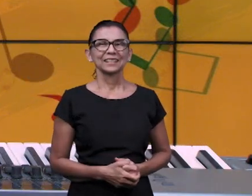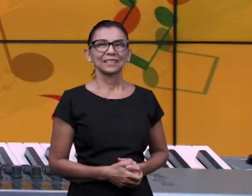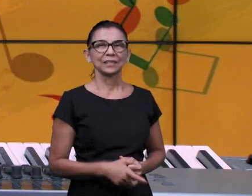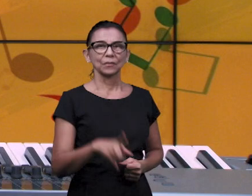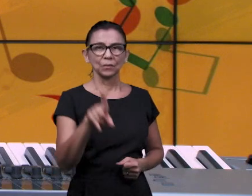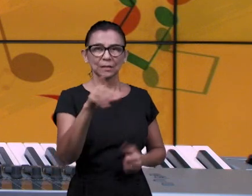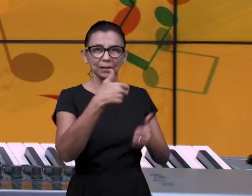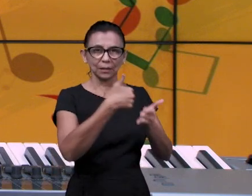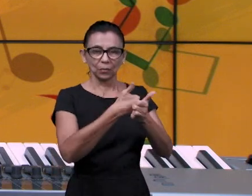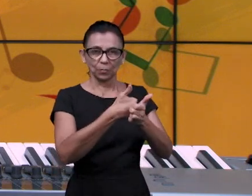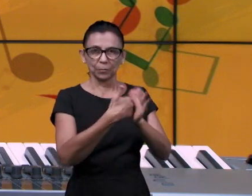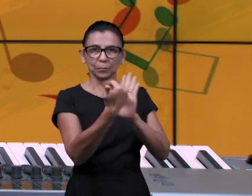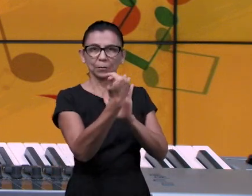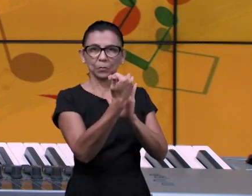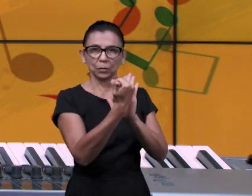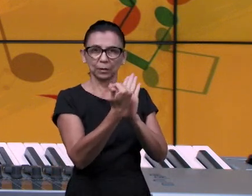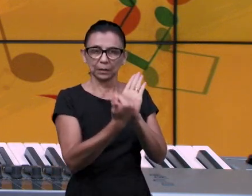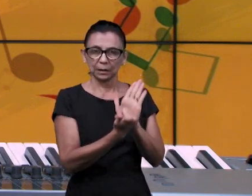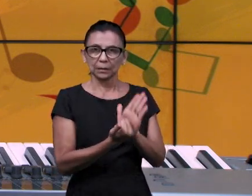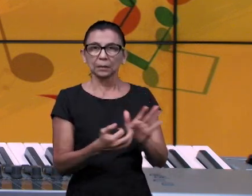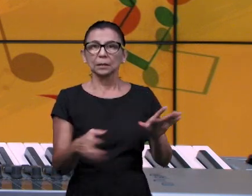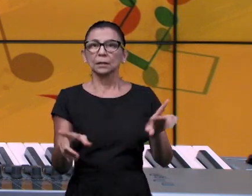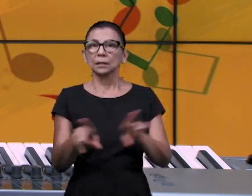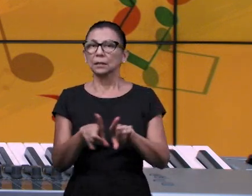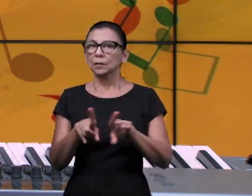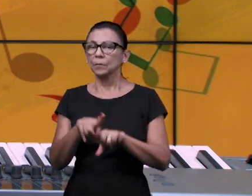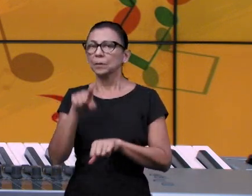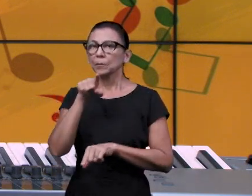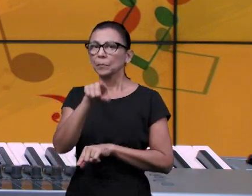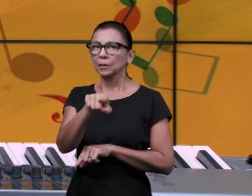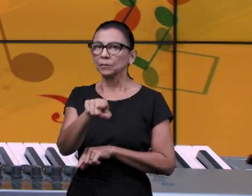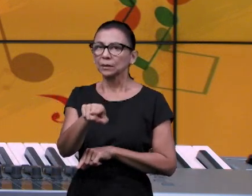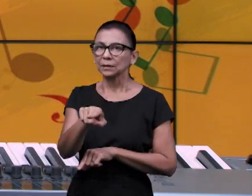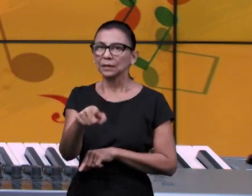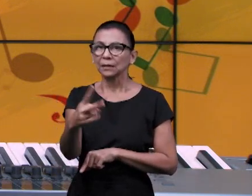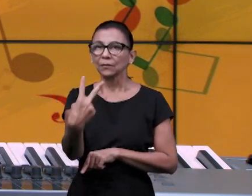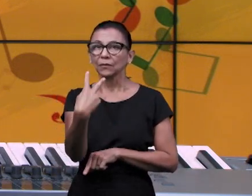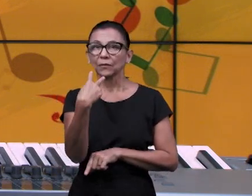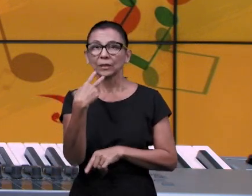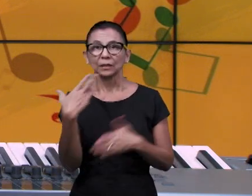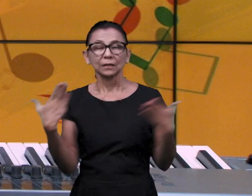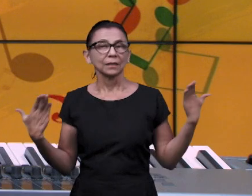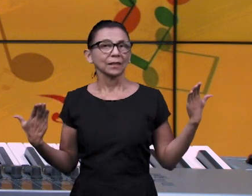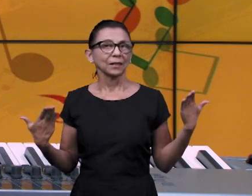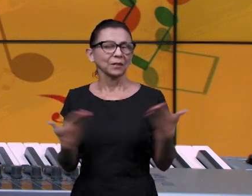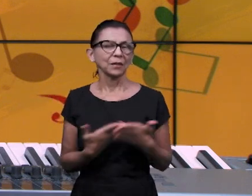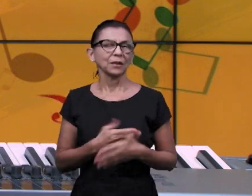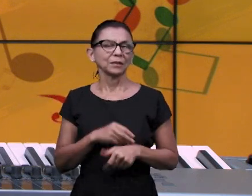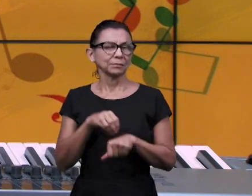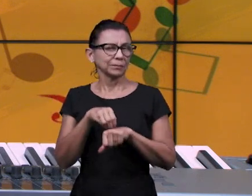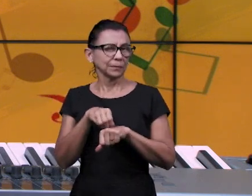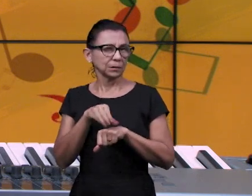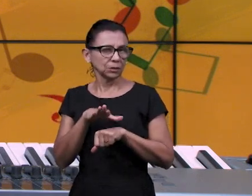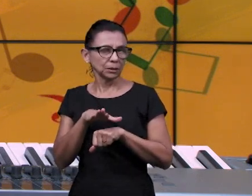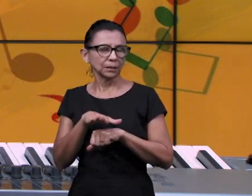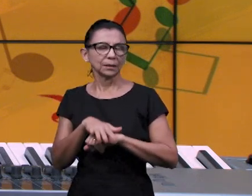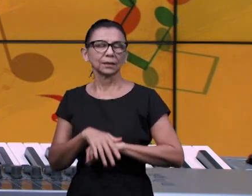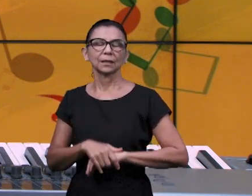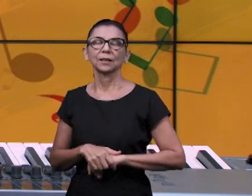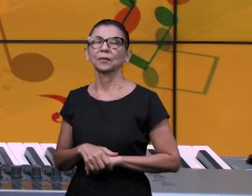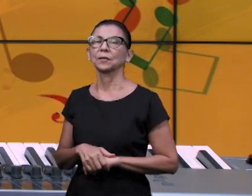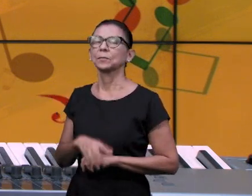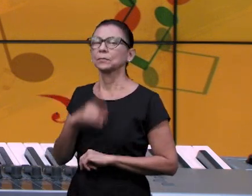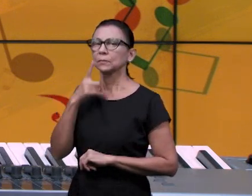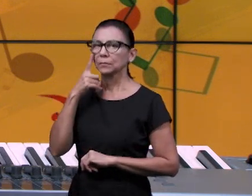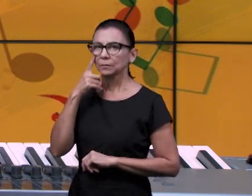Vous qui accompagnez toujours cette partie de la programmation et vous qui êtes arrivé maintenant, voici un conseil afin que